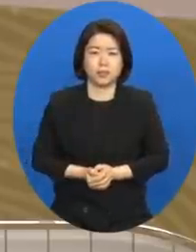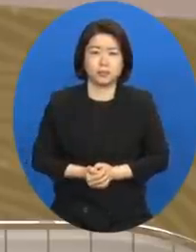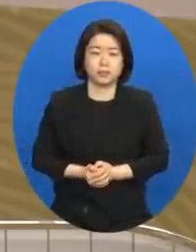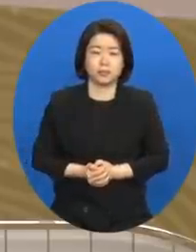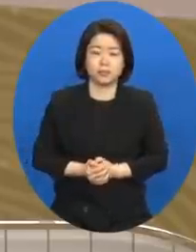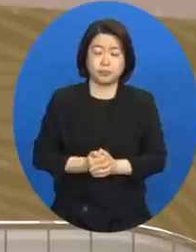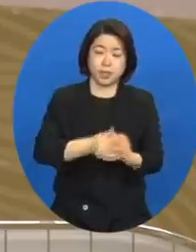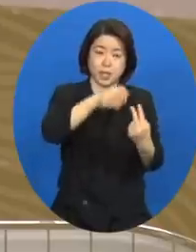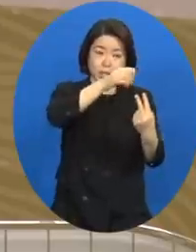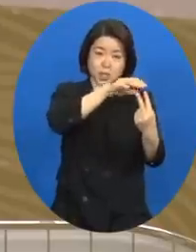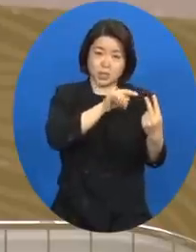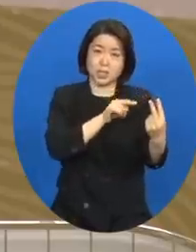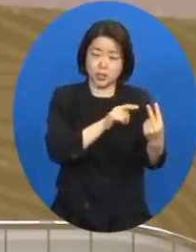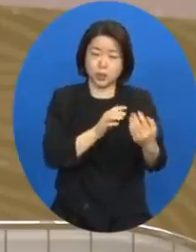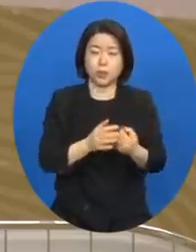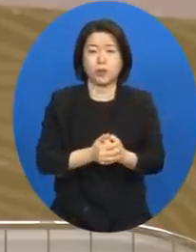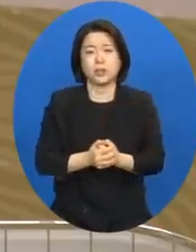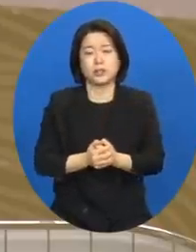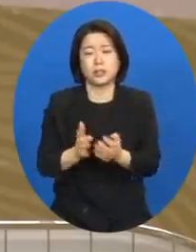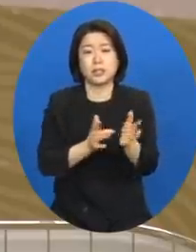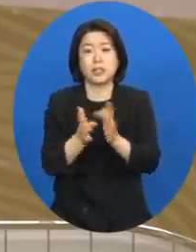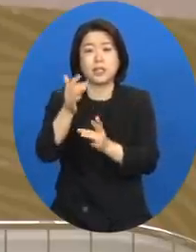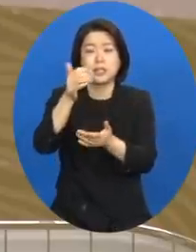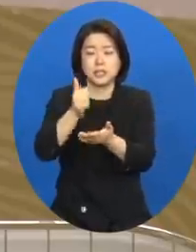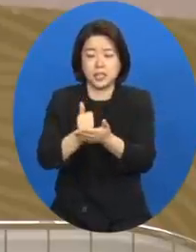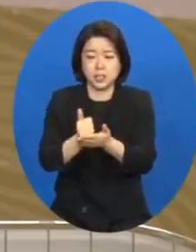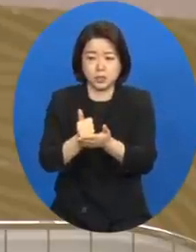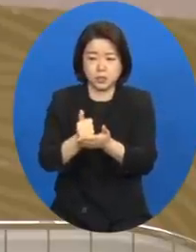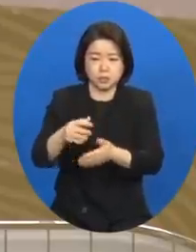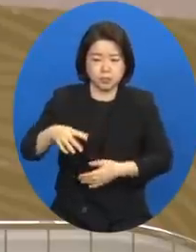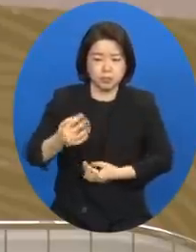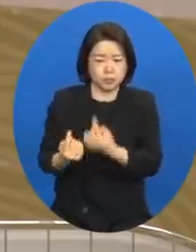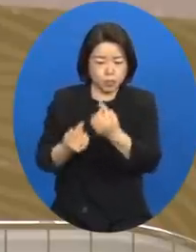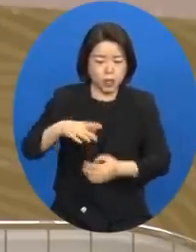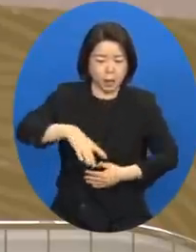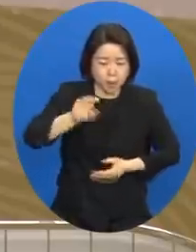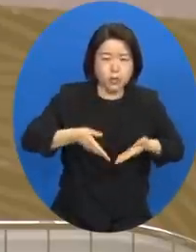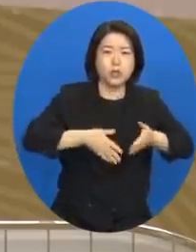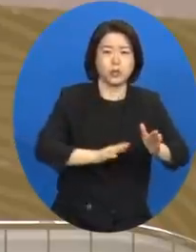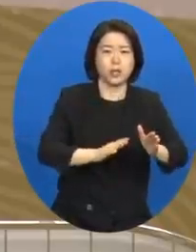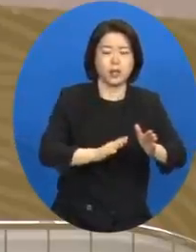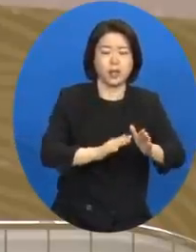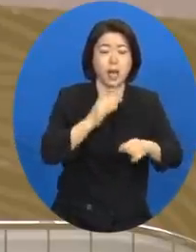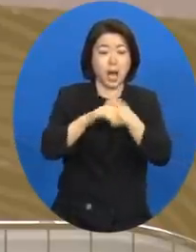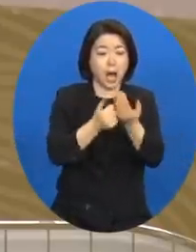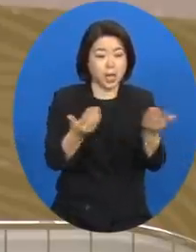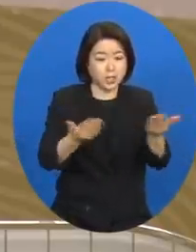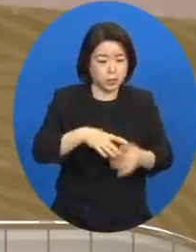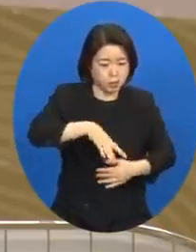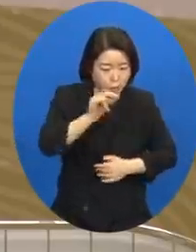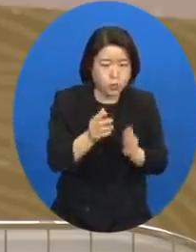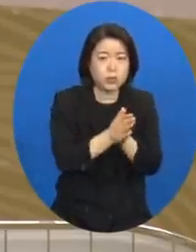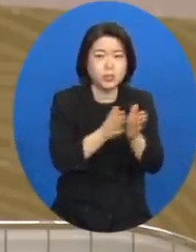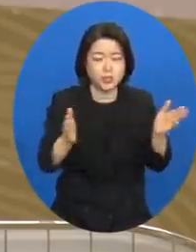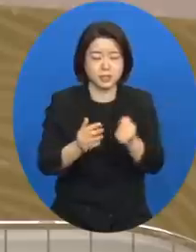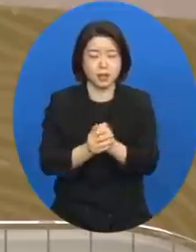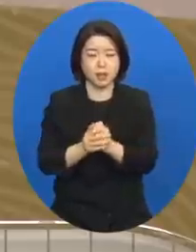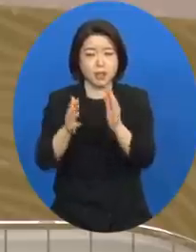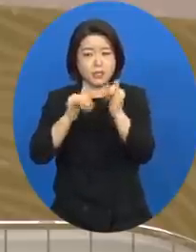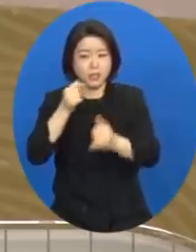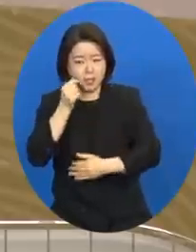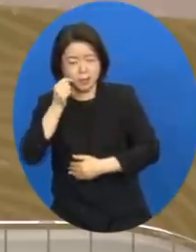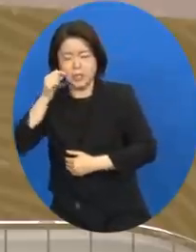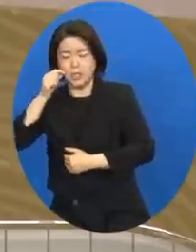세례 요한은 예수님보다도 먼저 태어났고 사역도 먼저 했고 또 사람들로 인기도 많이